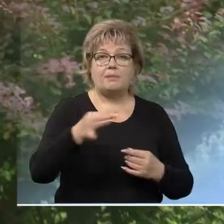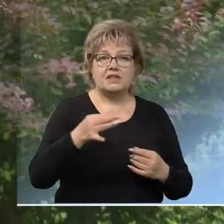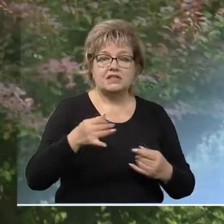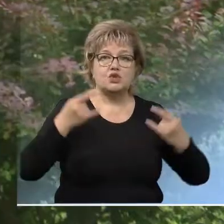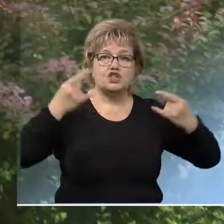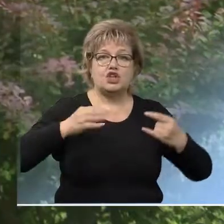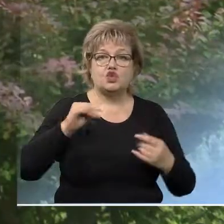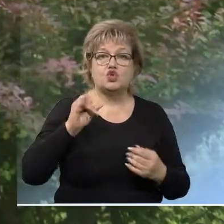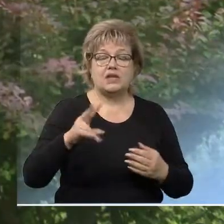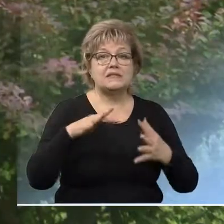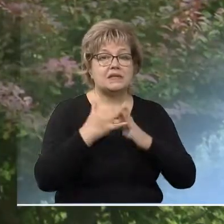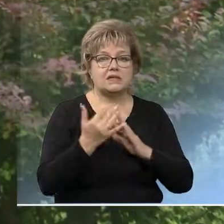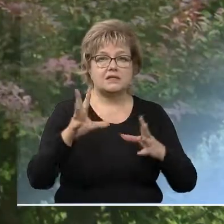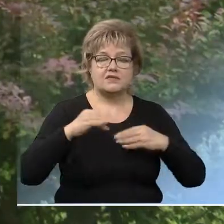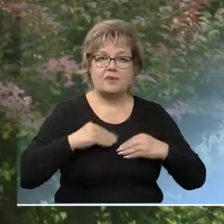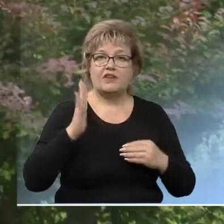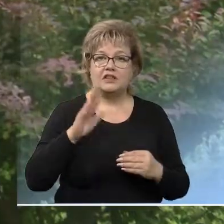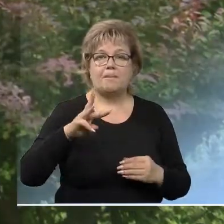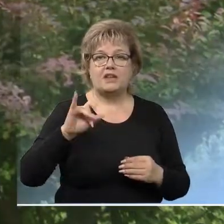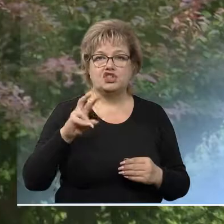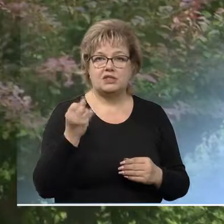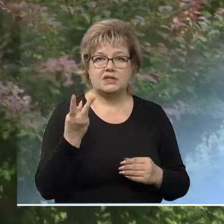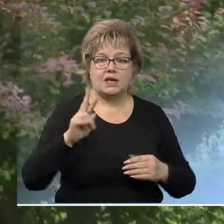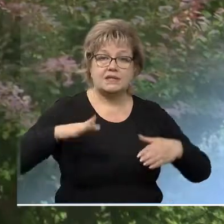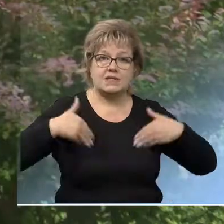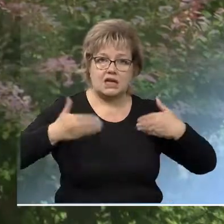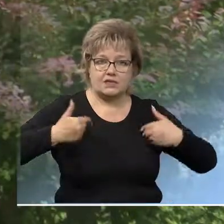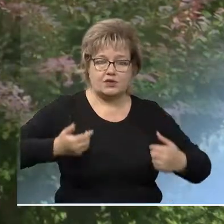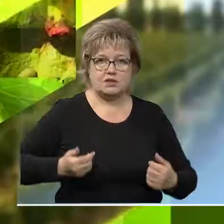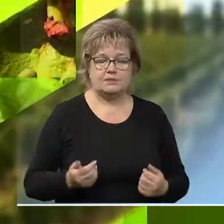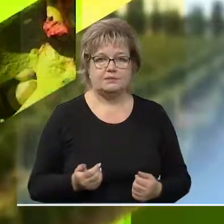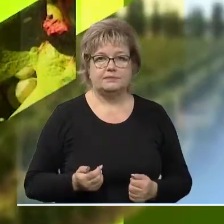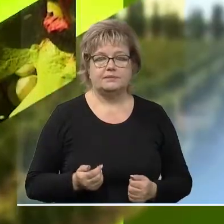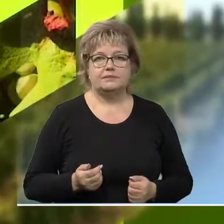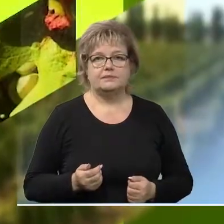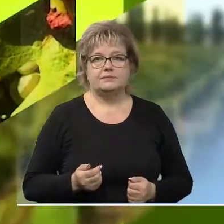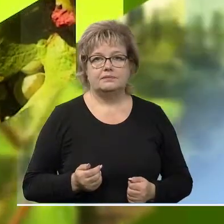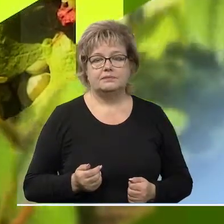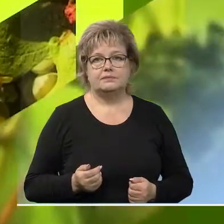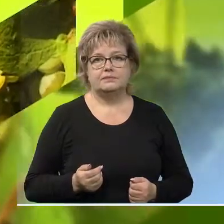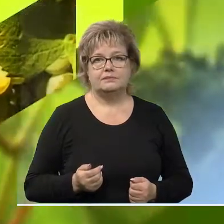В эфире областной тележурнал «Станица». С вами его ведущая Валентина Малощицкая. Здравствуйте!